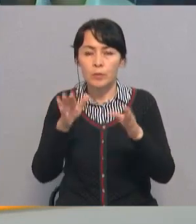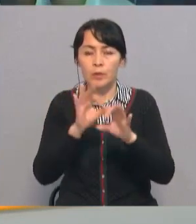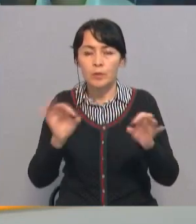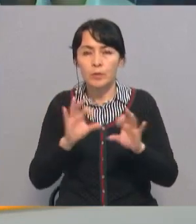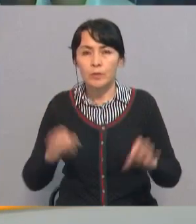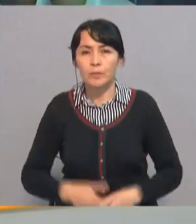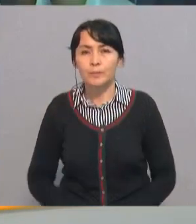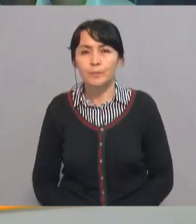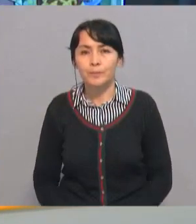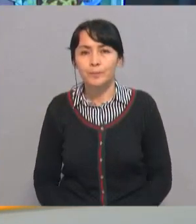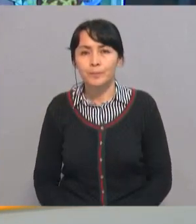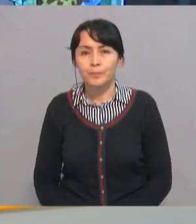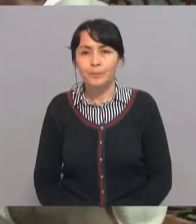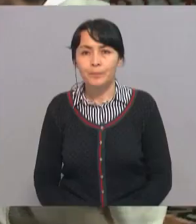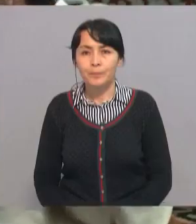түсіндірілді.